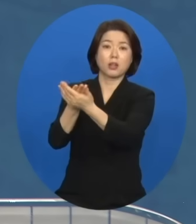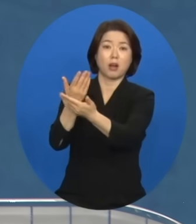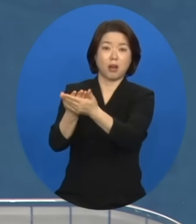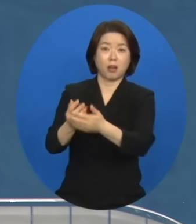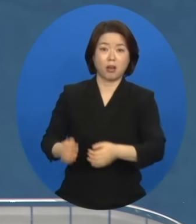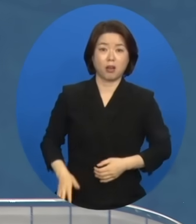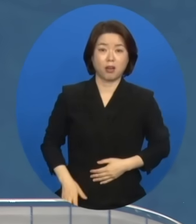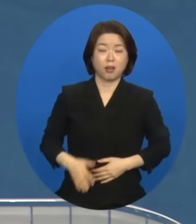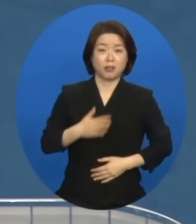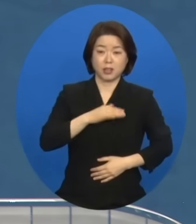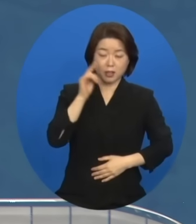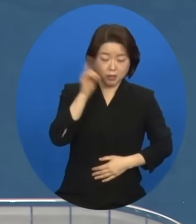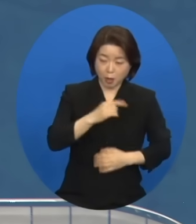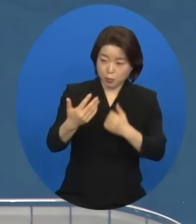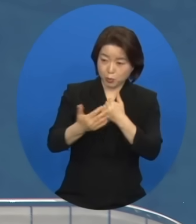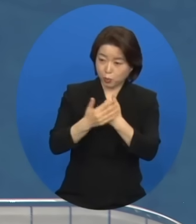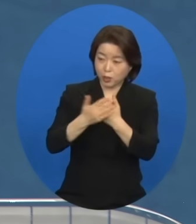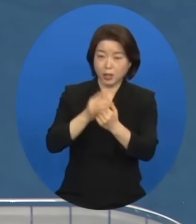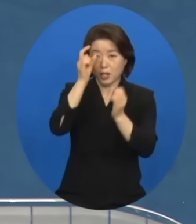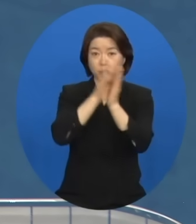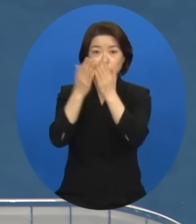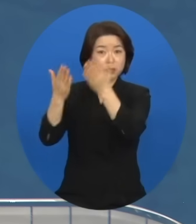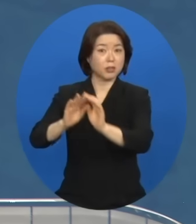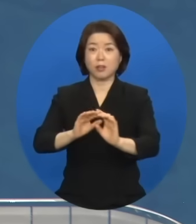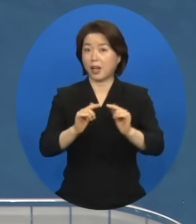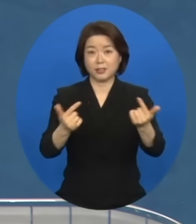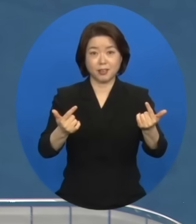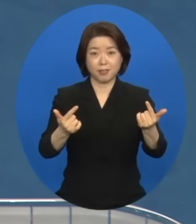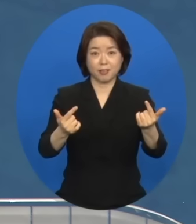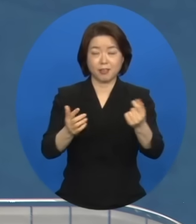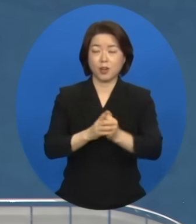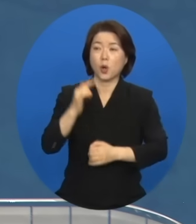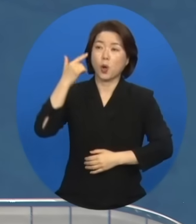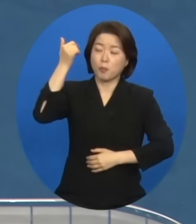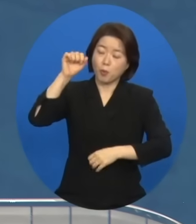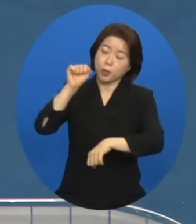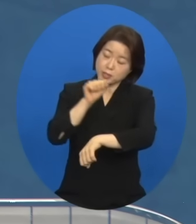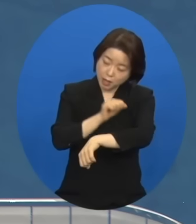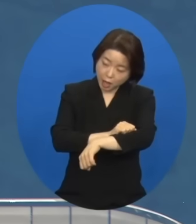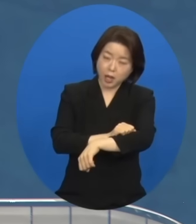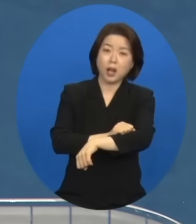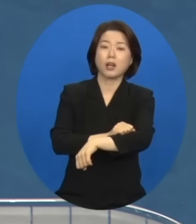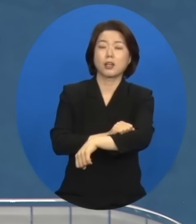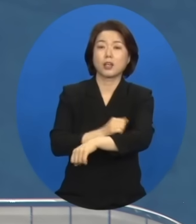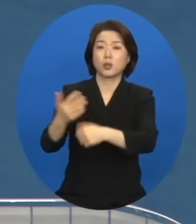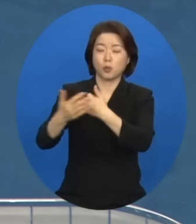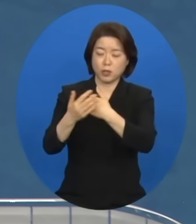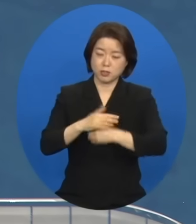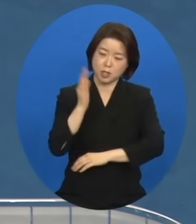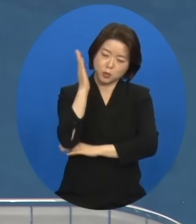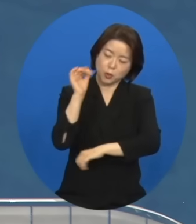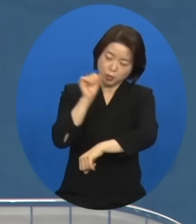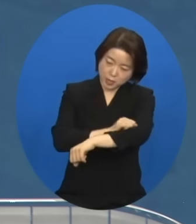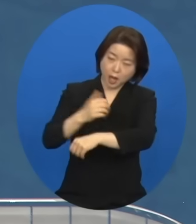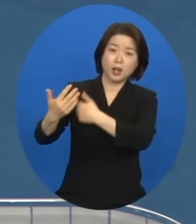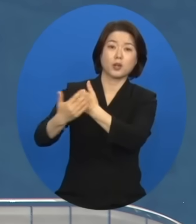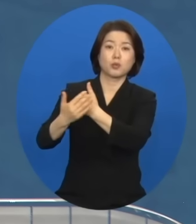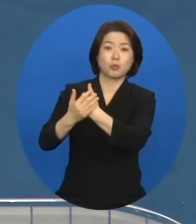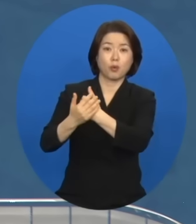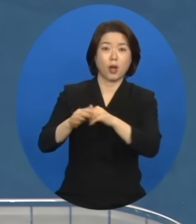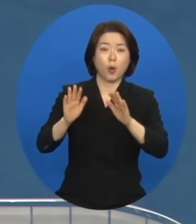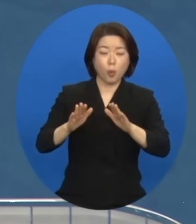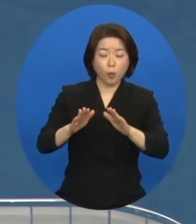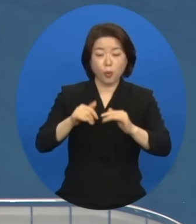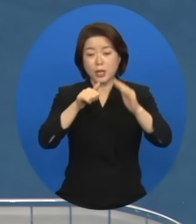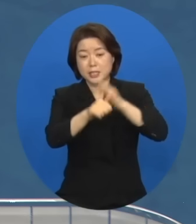나쁜 것을 도와달라고 한 것 아닙니다. 목회 잘하게 도와주세요. 설교 잘하게 도와주세요. 오늘